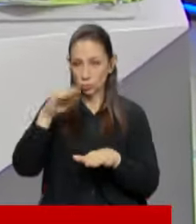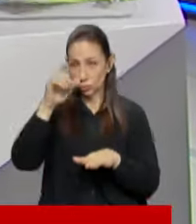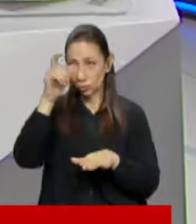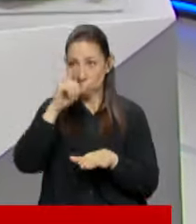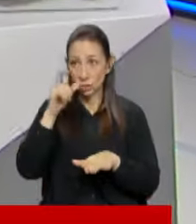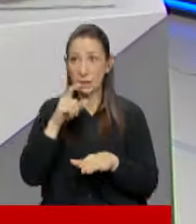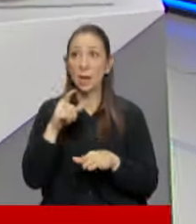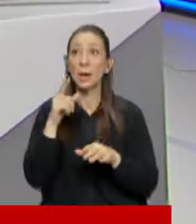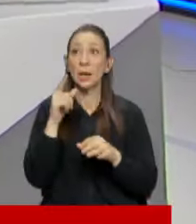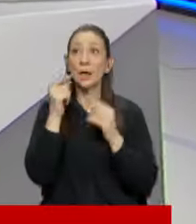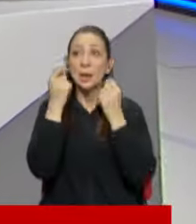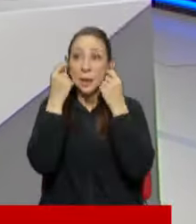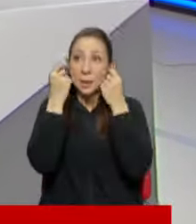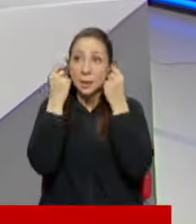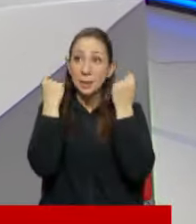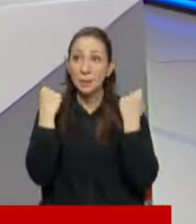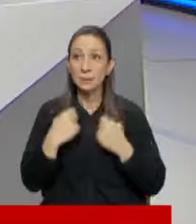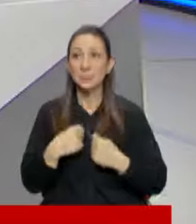bin